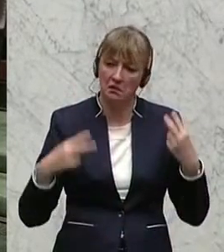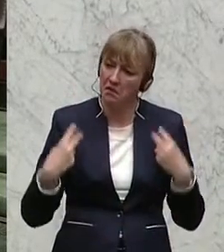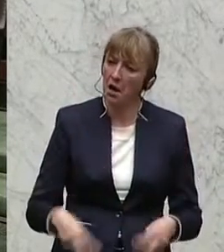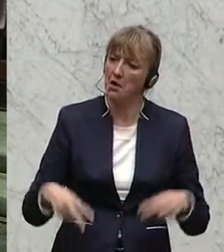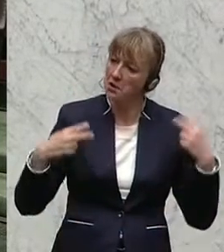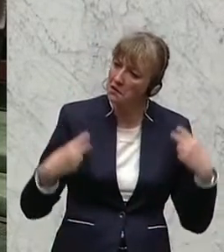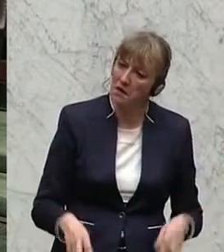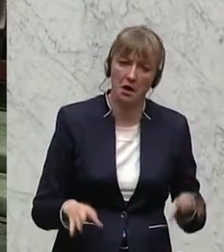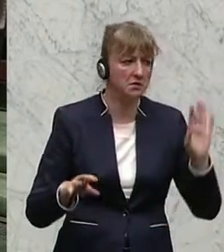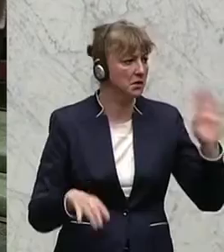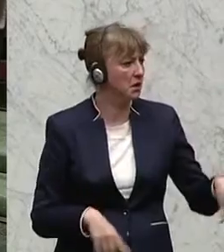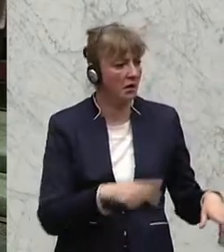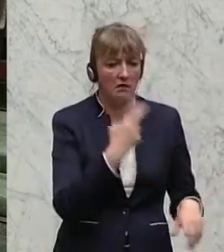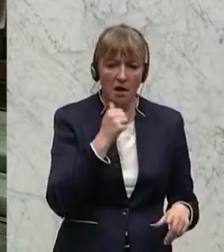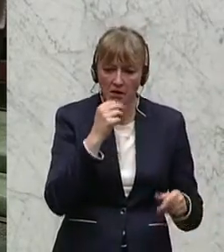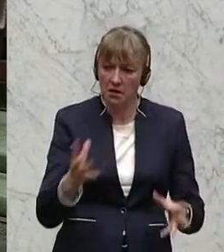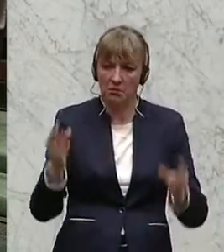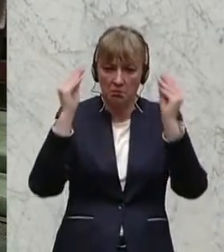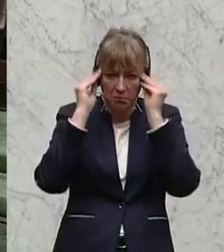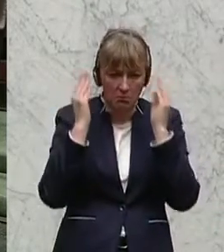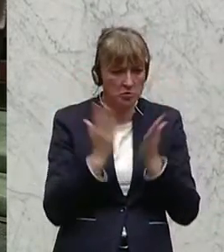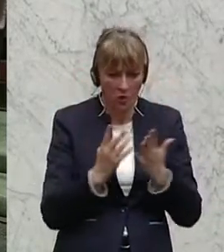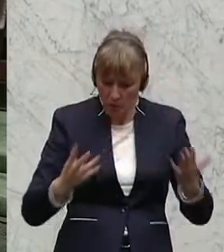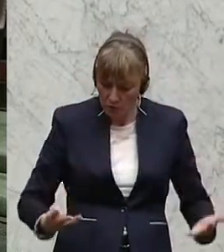und nehmen nicht zur Kenntnis, dass Sie